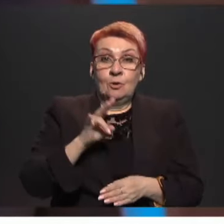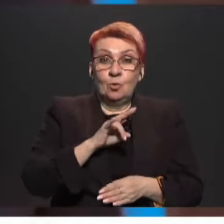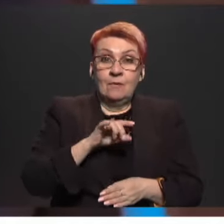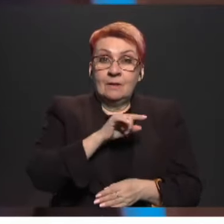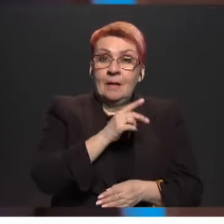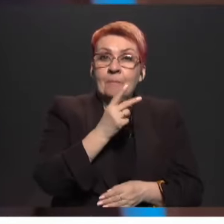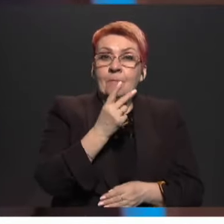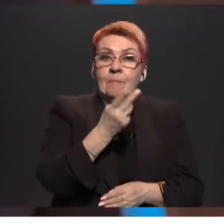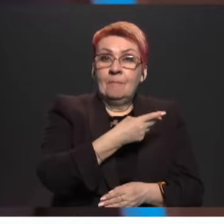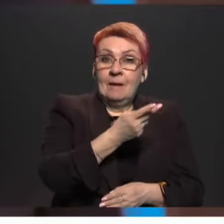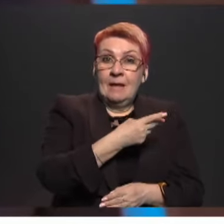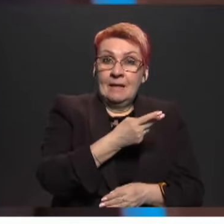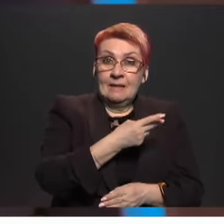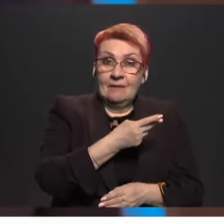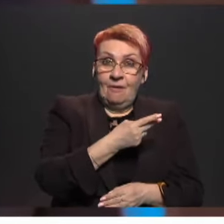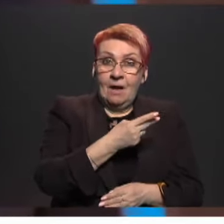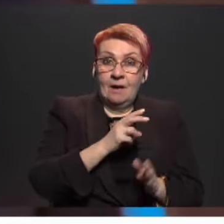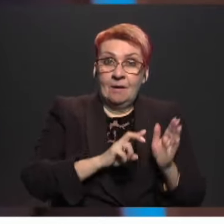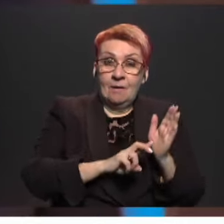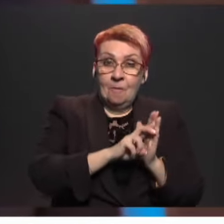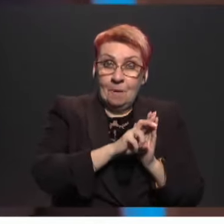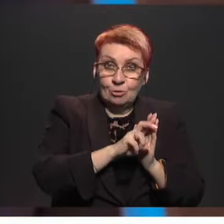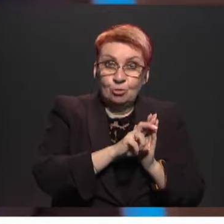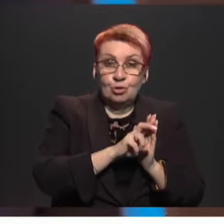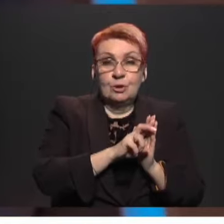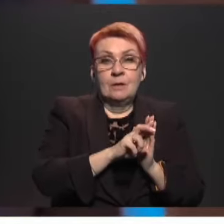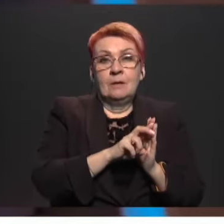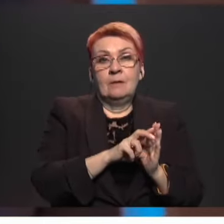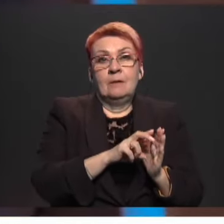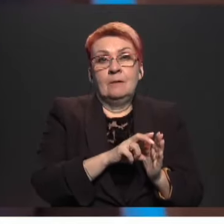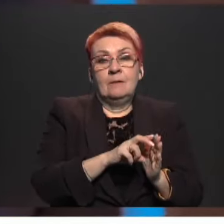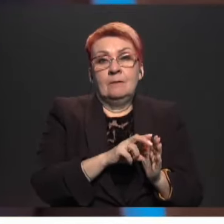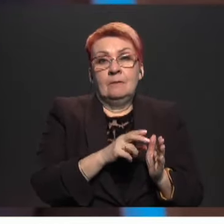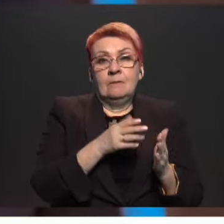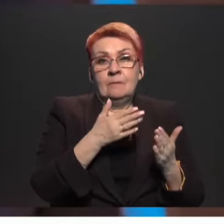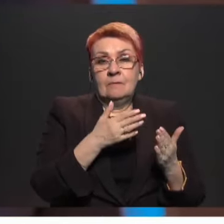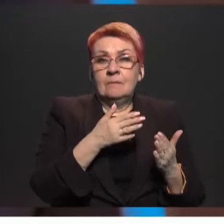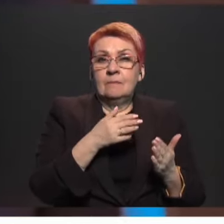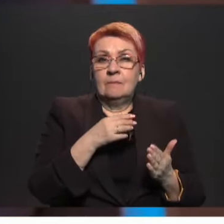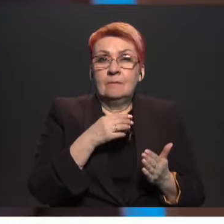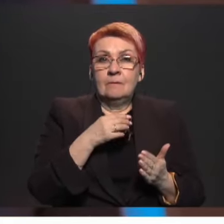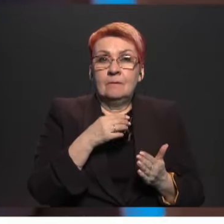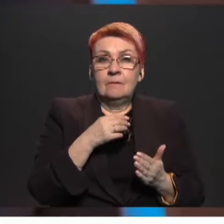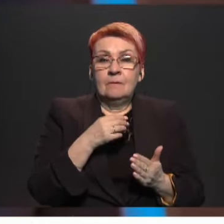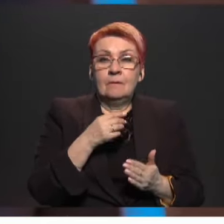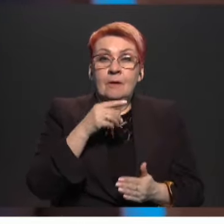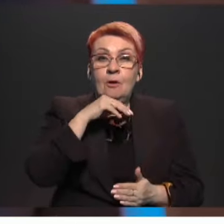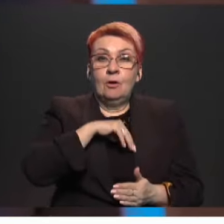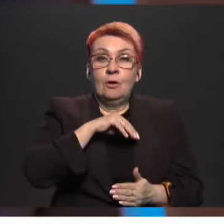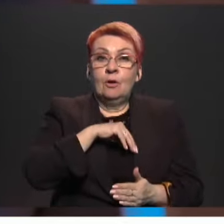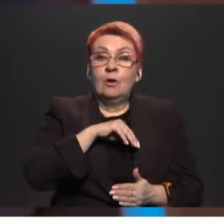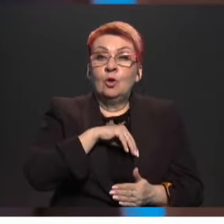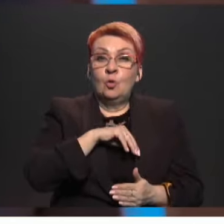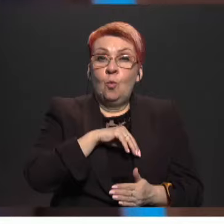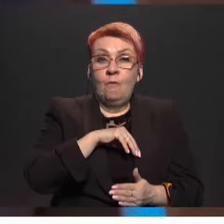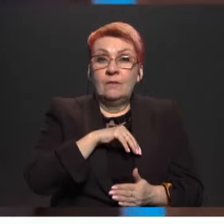батюшка. За окормление и принятие таинств хожу теперь в другой храм. Не является ли это грехом? Первого духовного отца ежедневно поминаю на